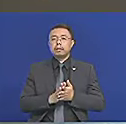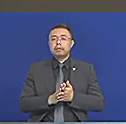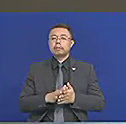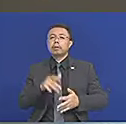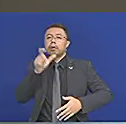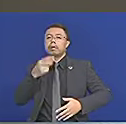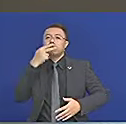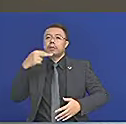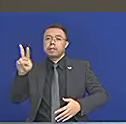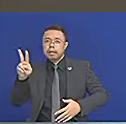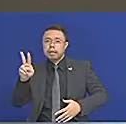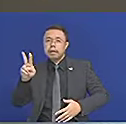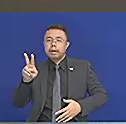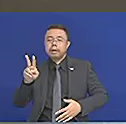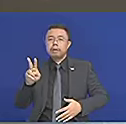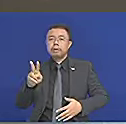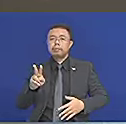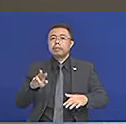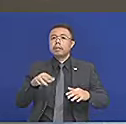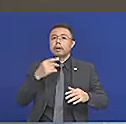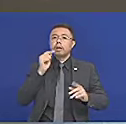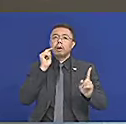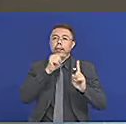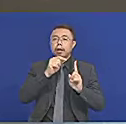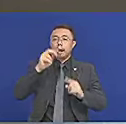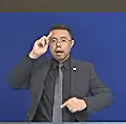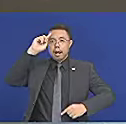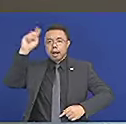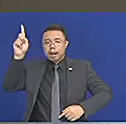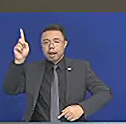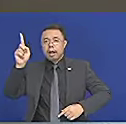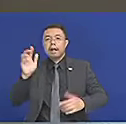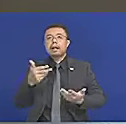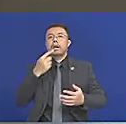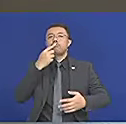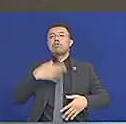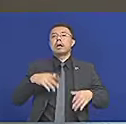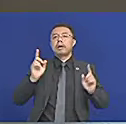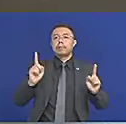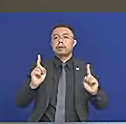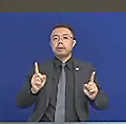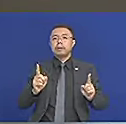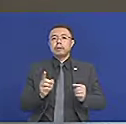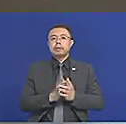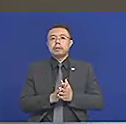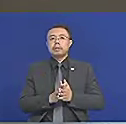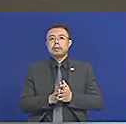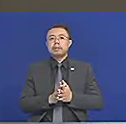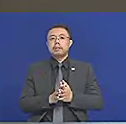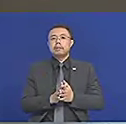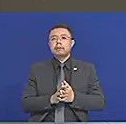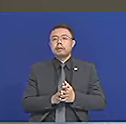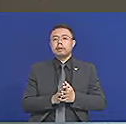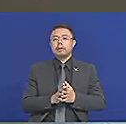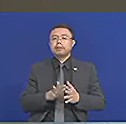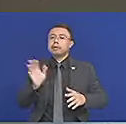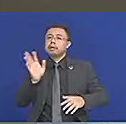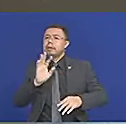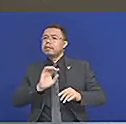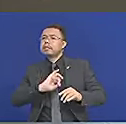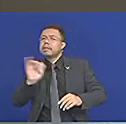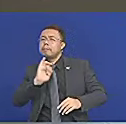mengaku percaya kepada Allah dan beragama tidak berbeda